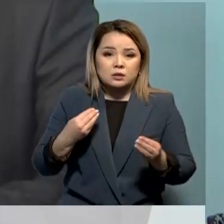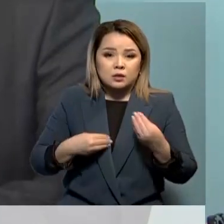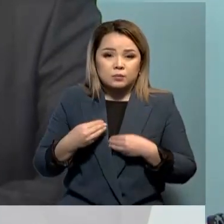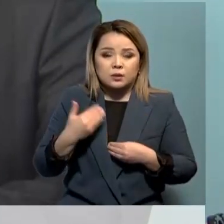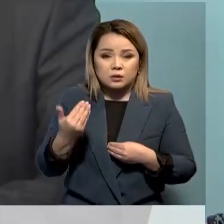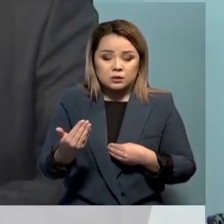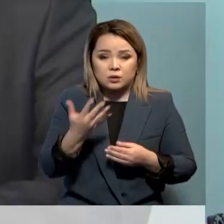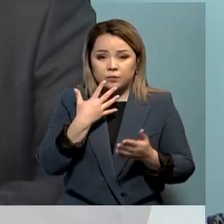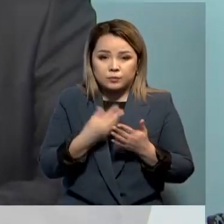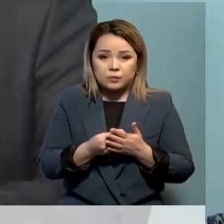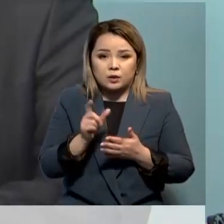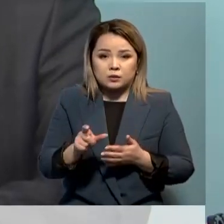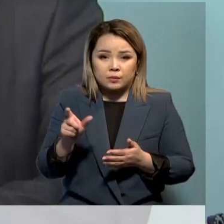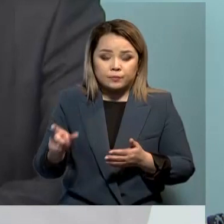киімдері,